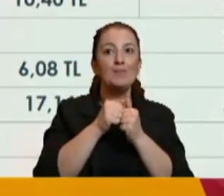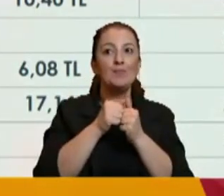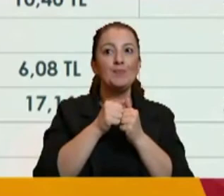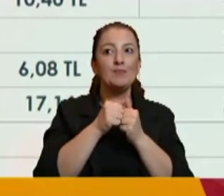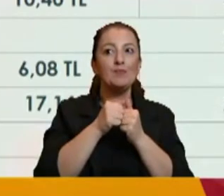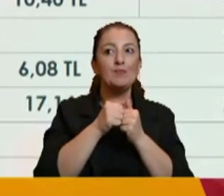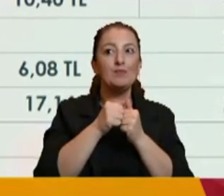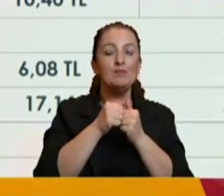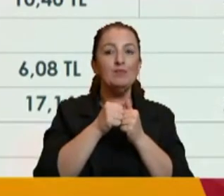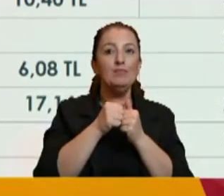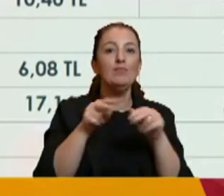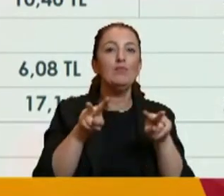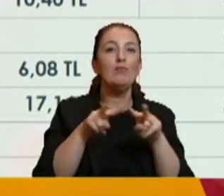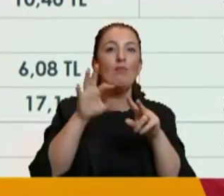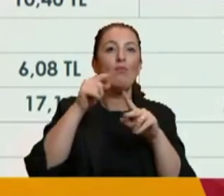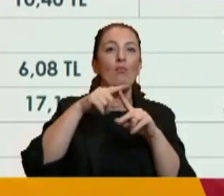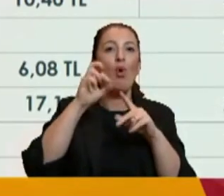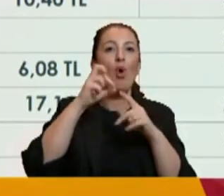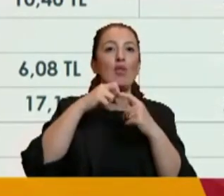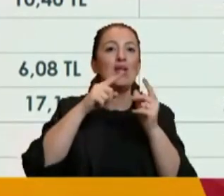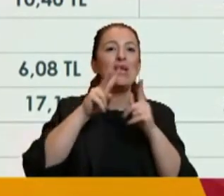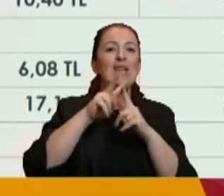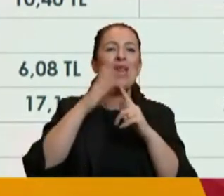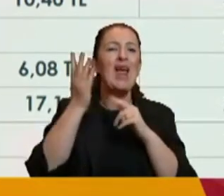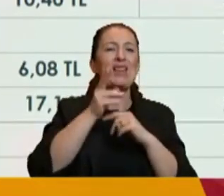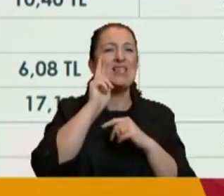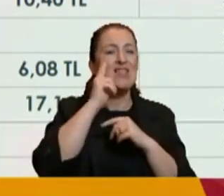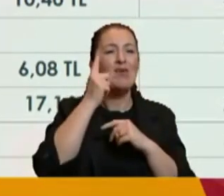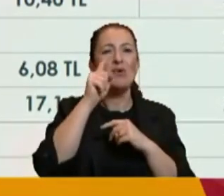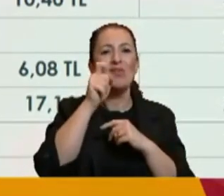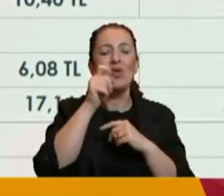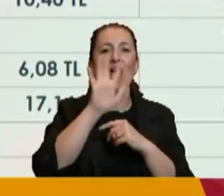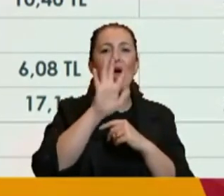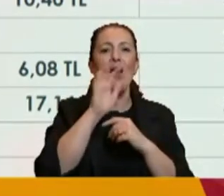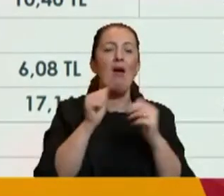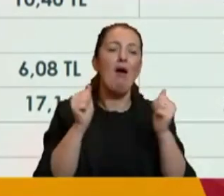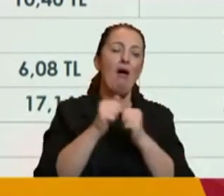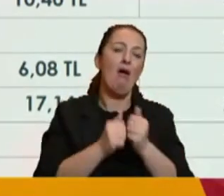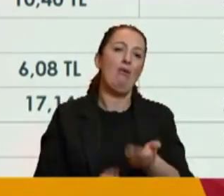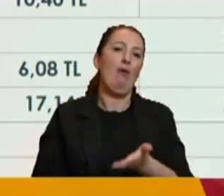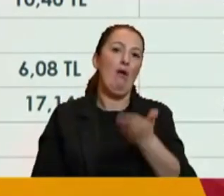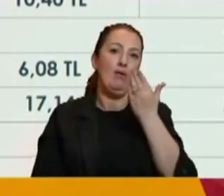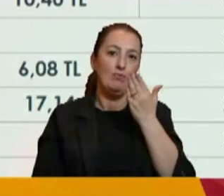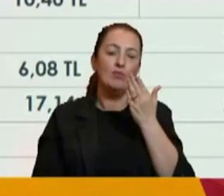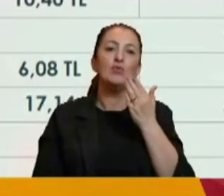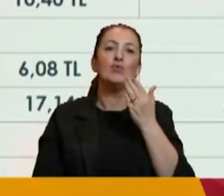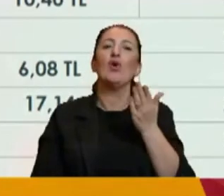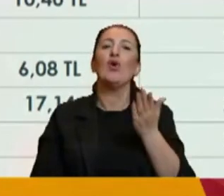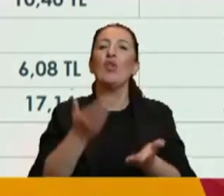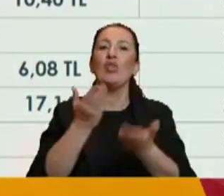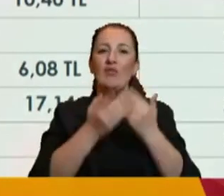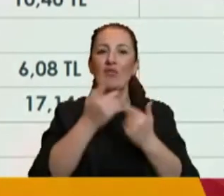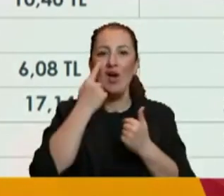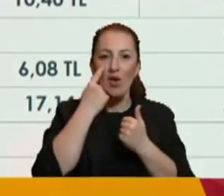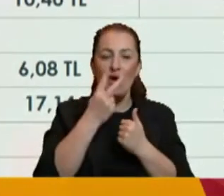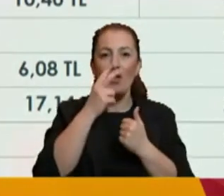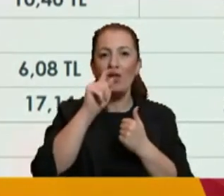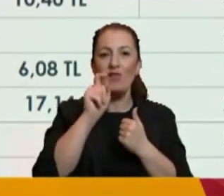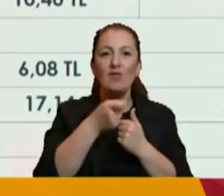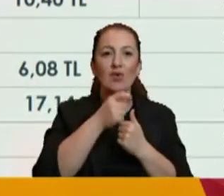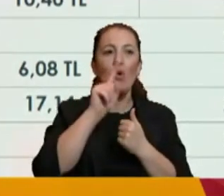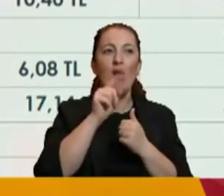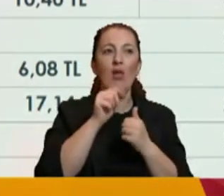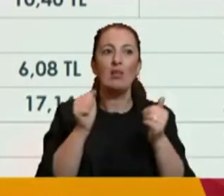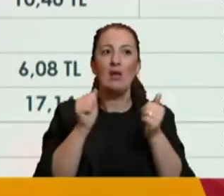ve motorin en zavallısı motorun 1.50 kat artırır tüfeğe 2.10